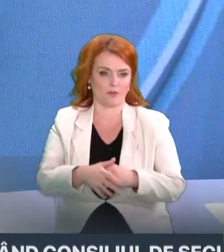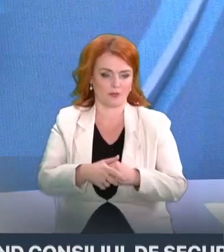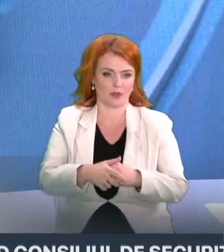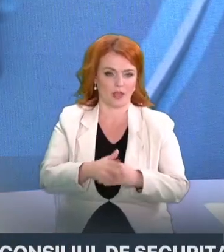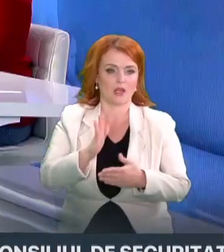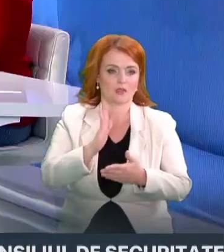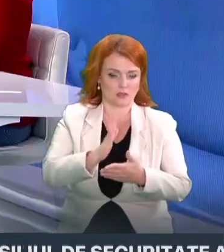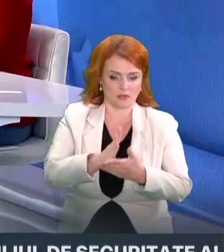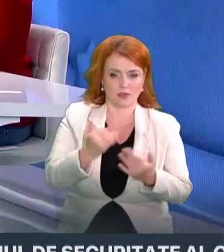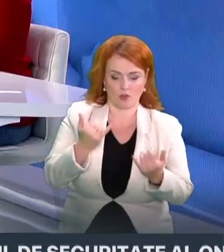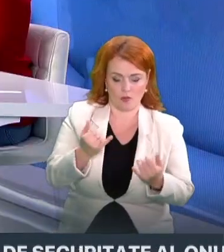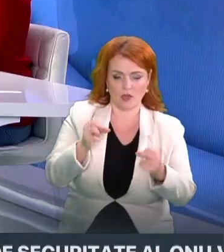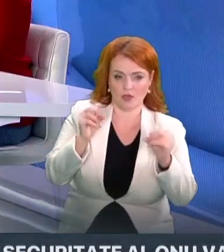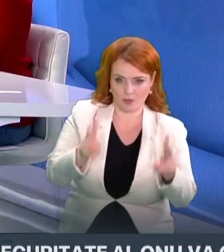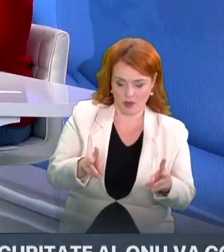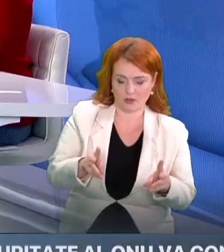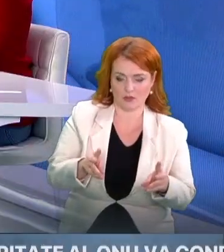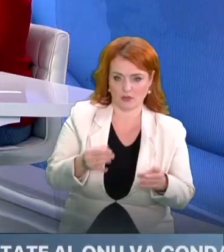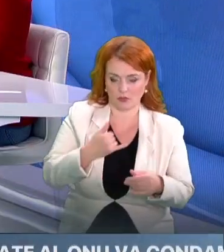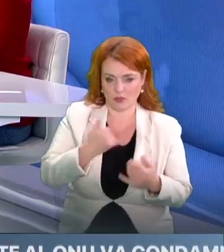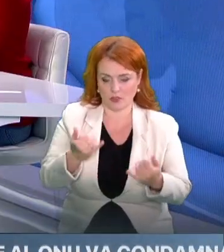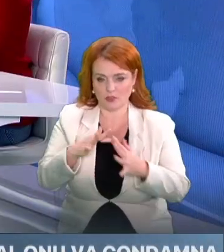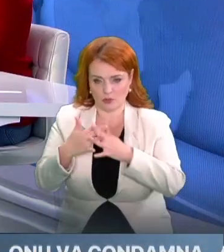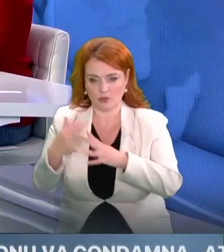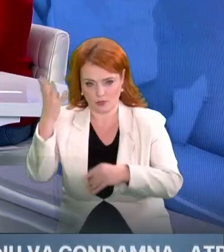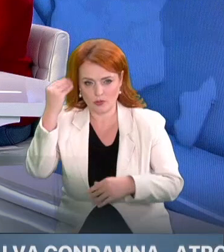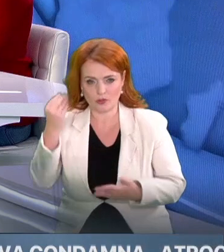pericol copiii în această societate, în